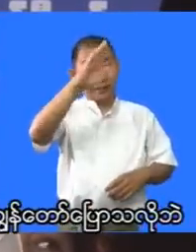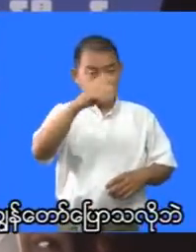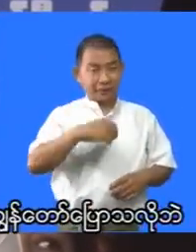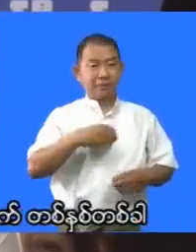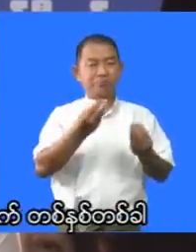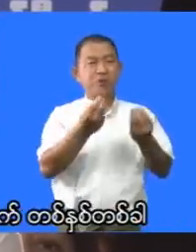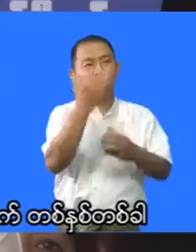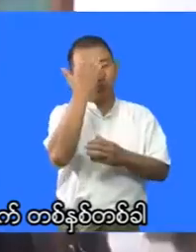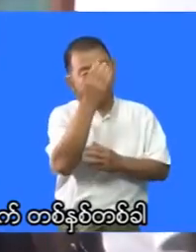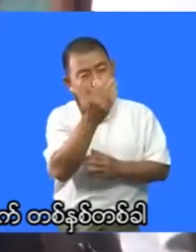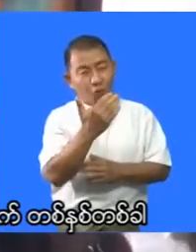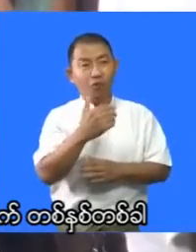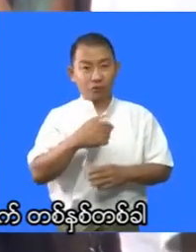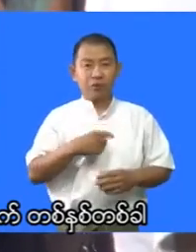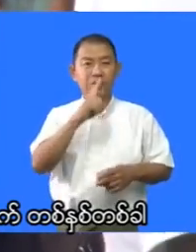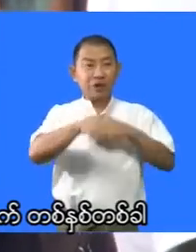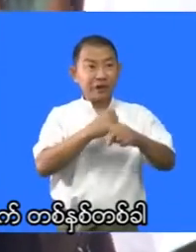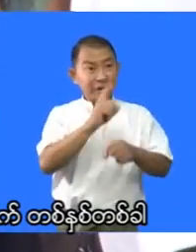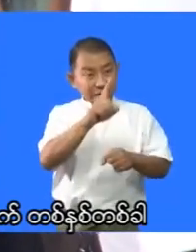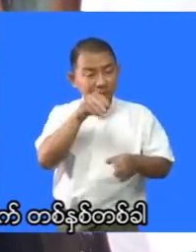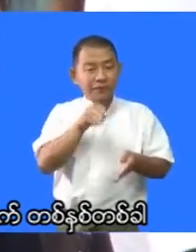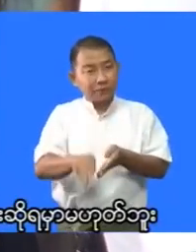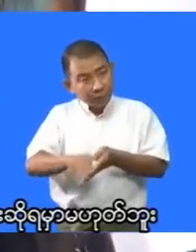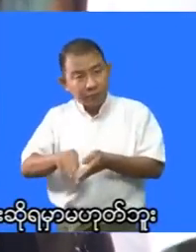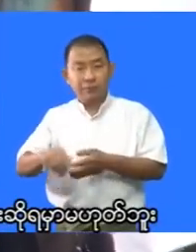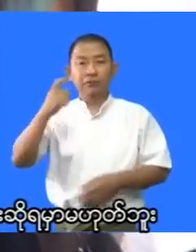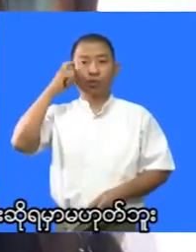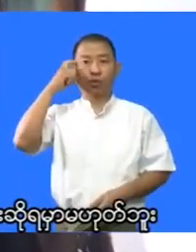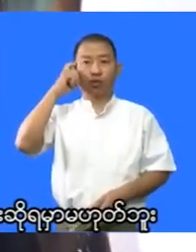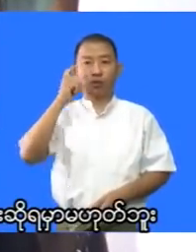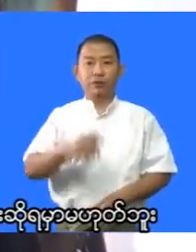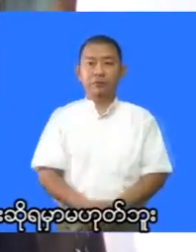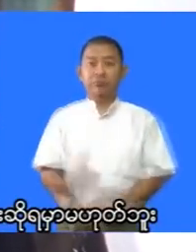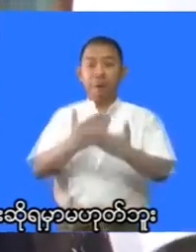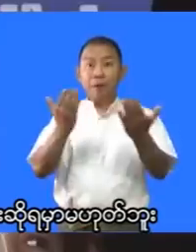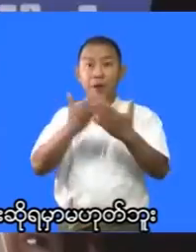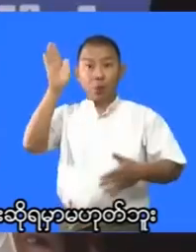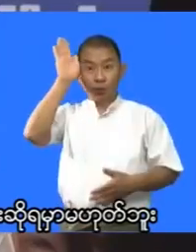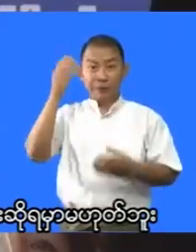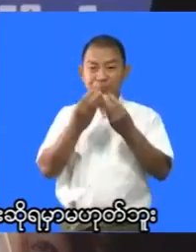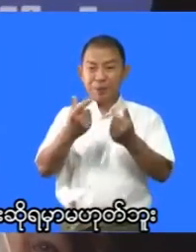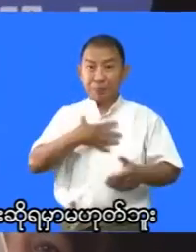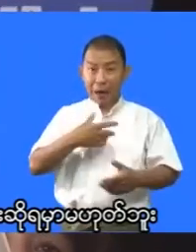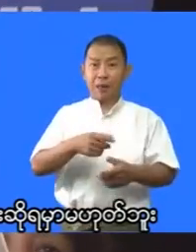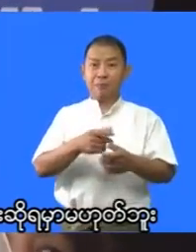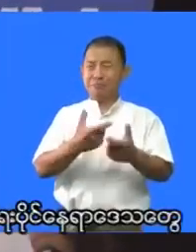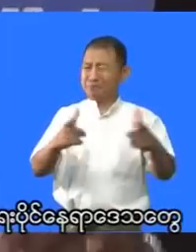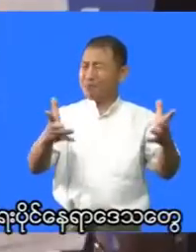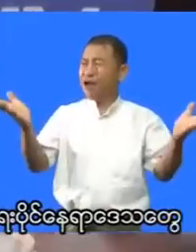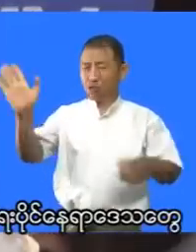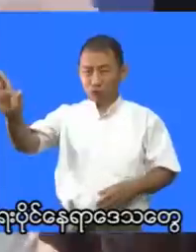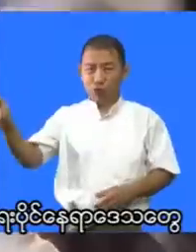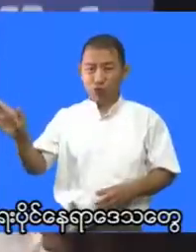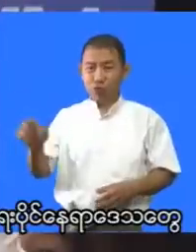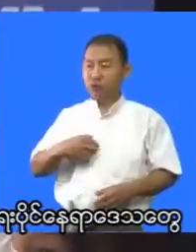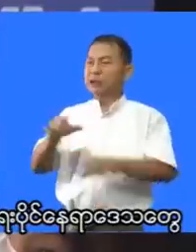အခုနကျွန်တော်ပြောသလိုမြေကြီးတွေတော့ဟိုအစိုးရတက်လာလဲမြေကြီးတောက်လိုက်တစ်နှစ်တစ်ခါအပင်ဆိုက်လိုက်မယ်ကျွန်တော်တို့မတိုးတက်လာနိုင်ဘူးကျွန်တော်တို့တောင်းဆိုရမှာတောင်းဆိုရမှာမဟုတ်အ